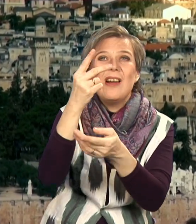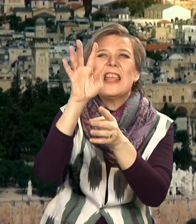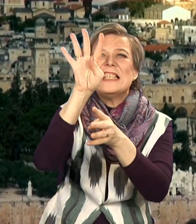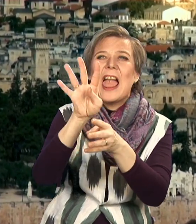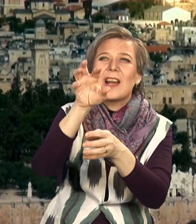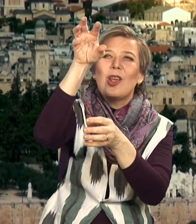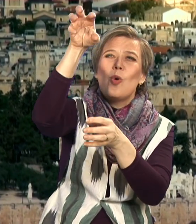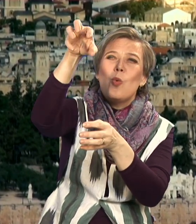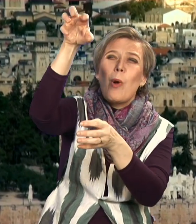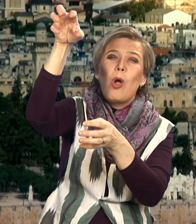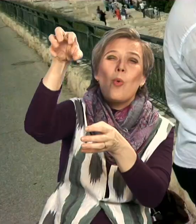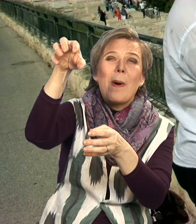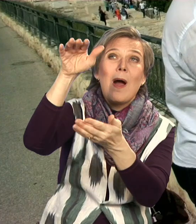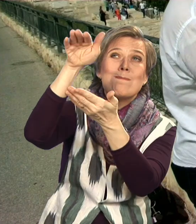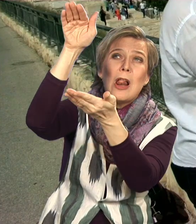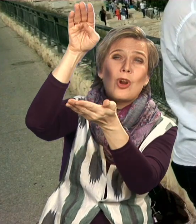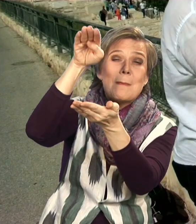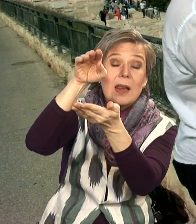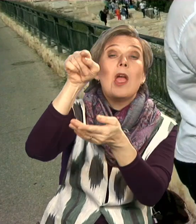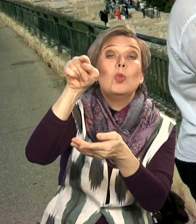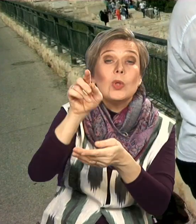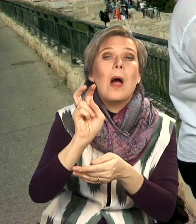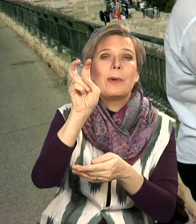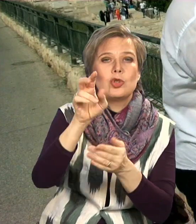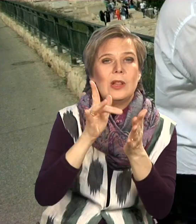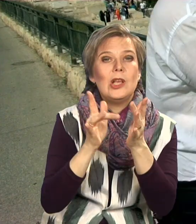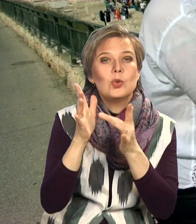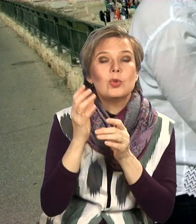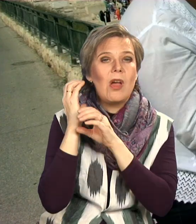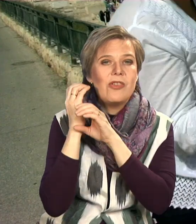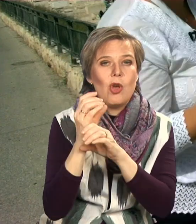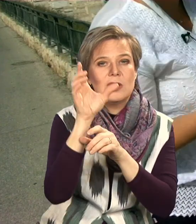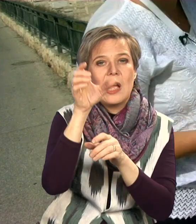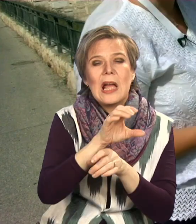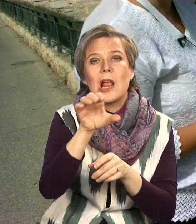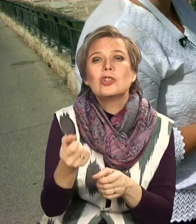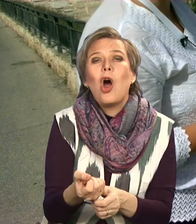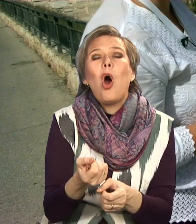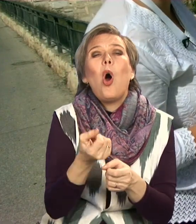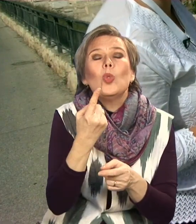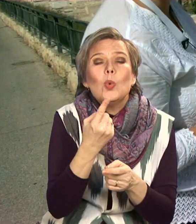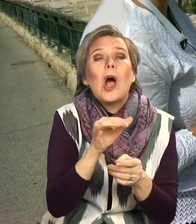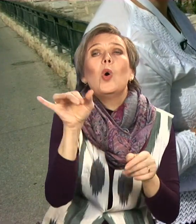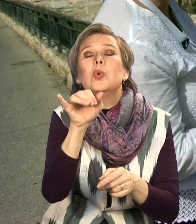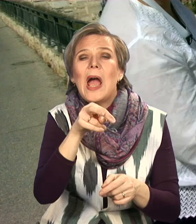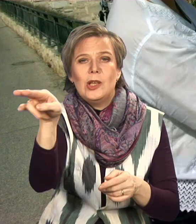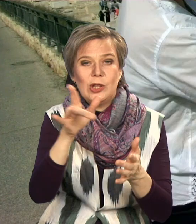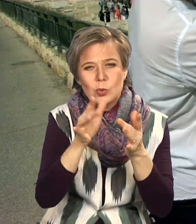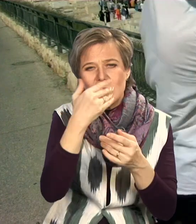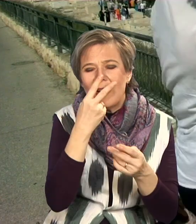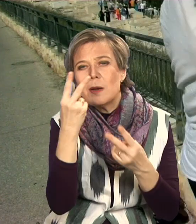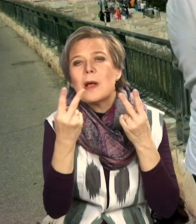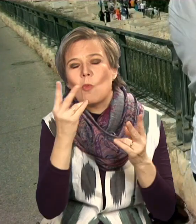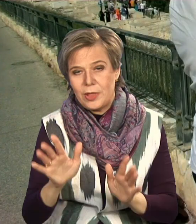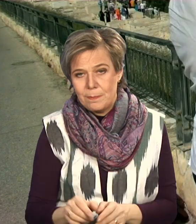купола, большой и маленький. Это туда пришел Иисус, неся крест. Откуда и куда идет Иисус? Давайте мы с вами определимся. Итак,